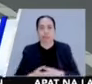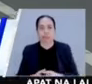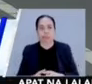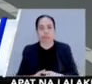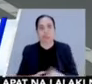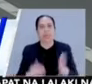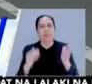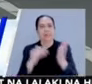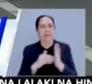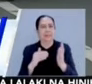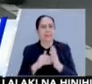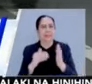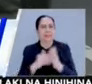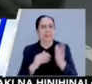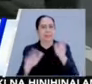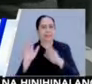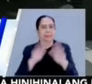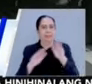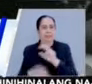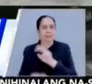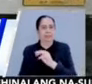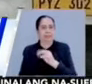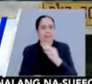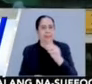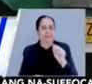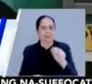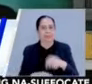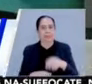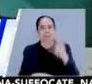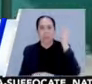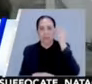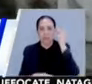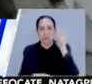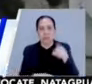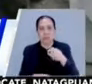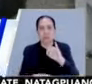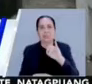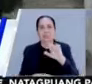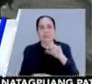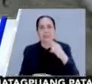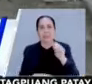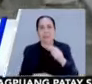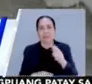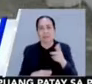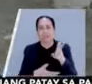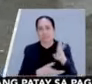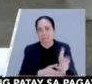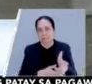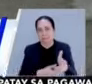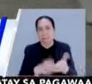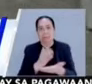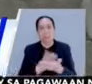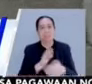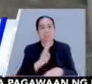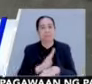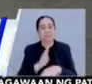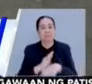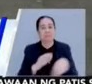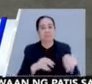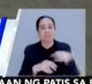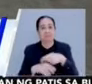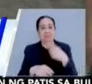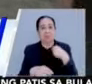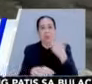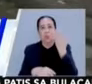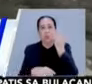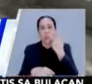Paulit-ulit na problema ng MMDA at ng mga LGU ang illegal parking. May mga establishmento raw kasi sa lugar na may kakulangan sa